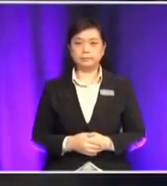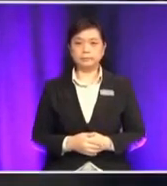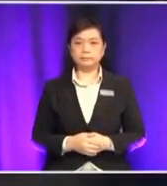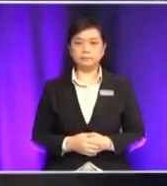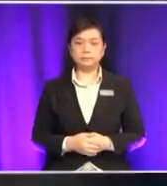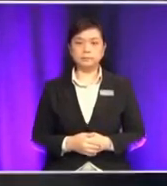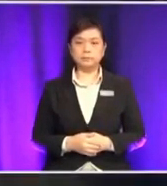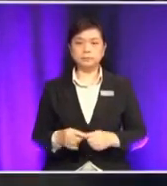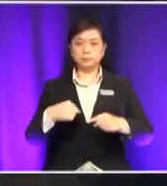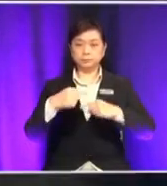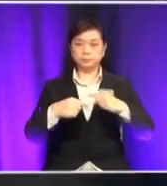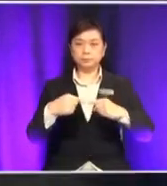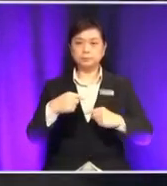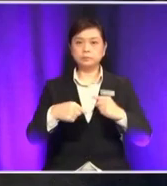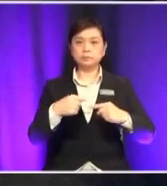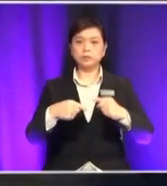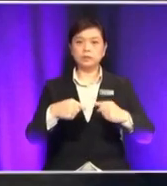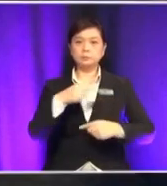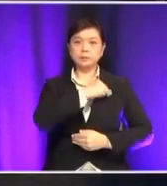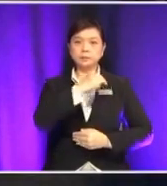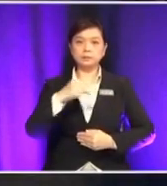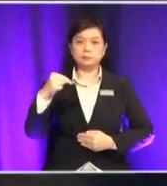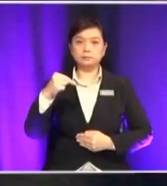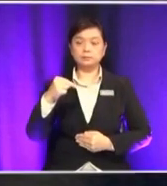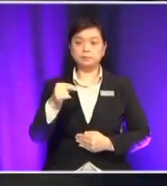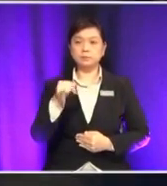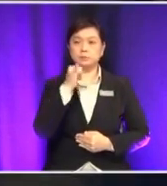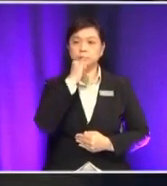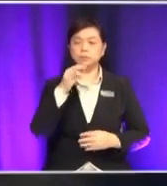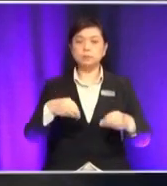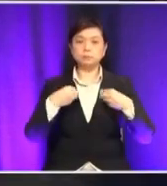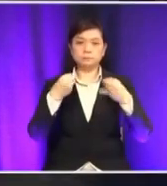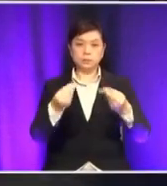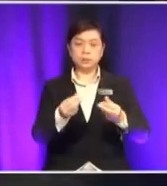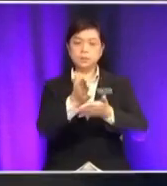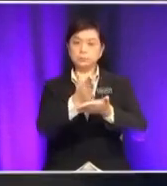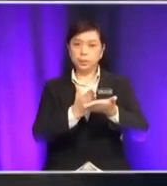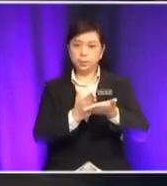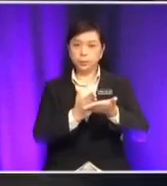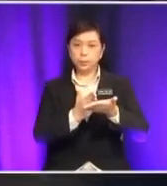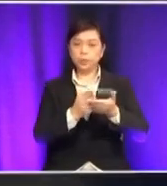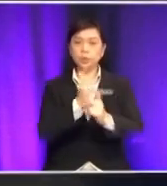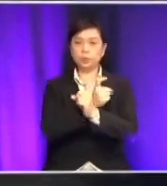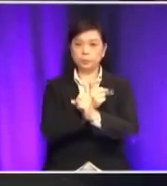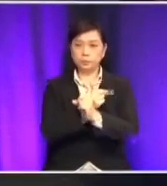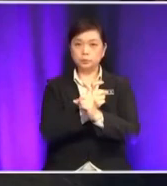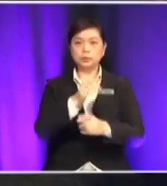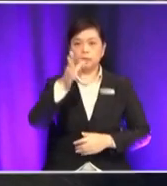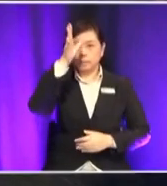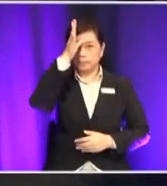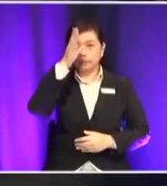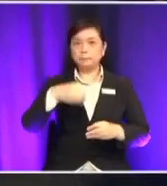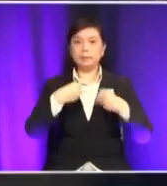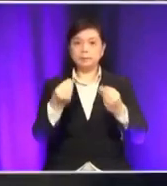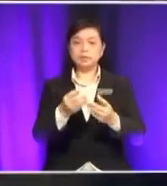apabila kita senyawa Ibu memberi separuh dari pada kromosom Ayah memberi separuh daripada kromosom sedapatlah kita